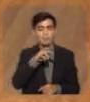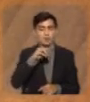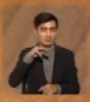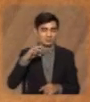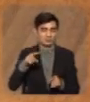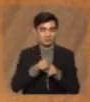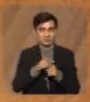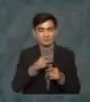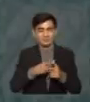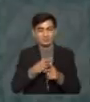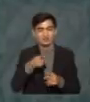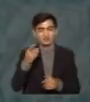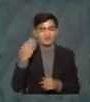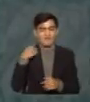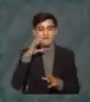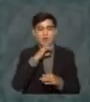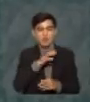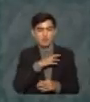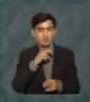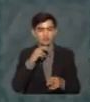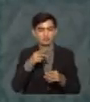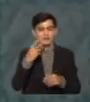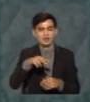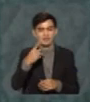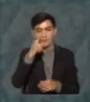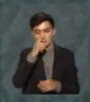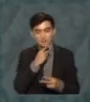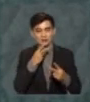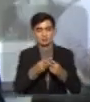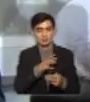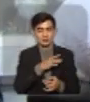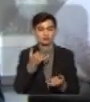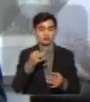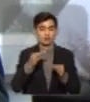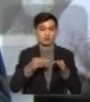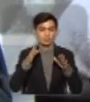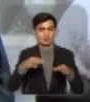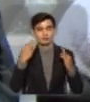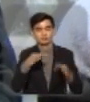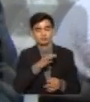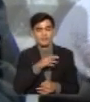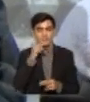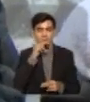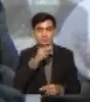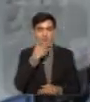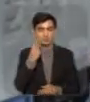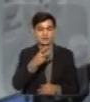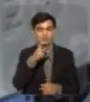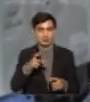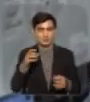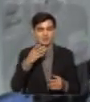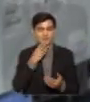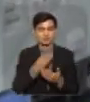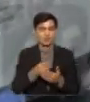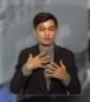тергеу изоляторында ұрлық бабы бойынша 22 ай бойы отырып, бүгін сот залынан босатылды. Кінәсіз деп танылған азаматтар